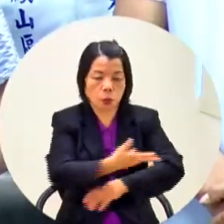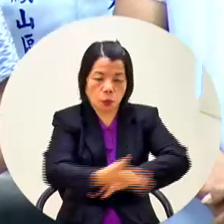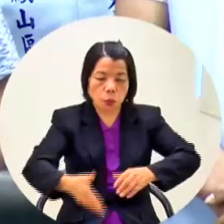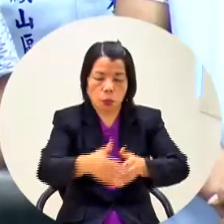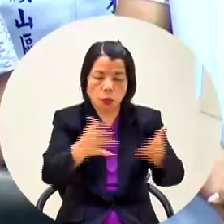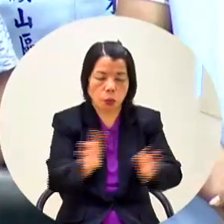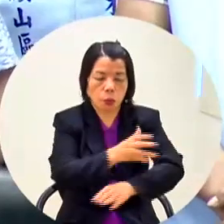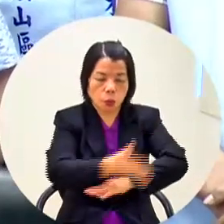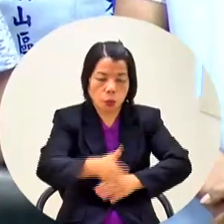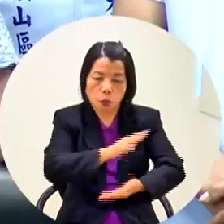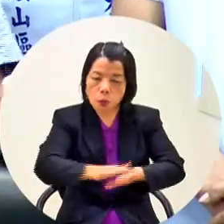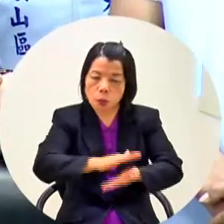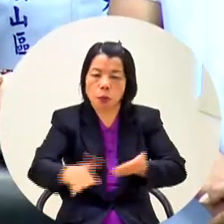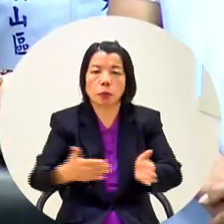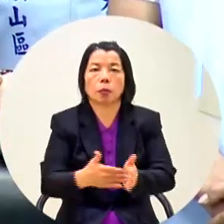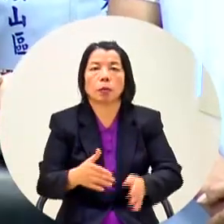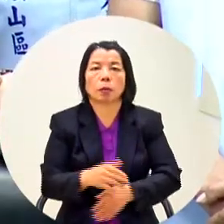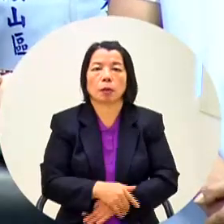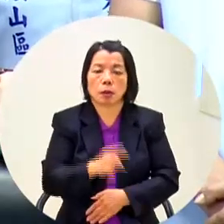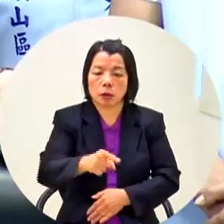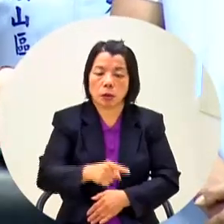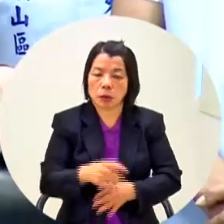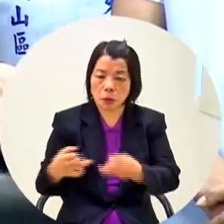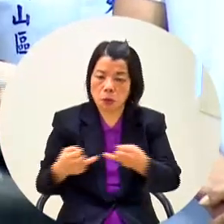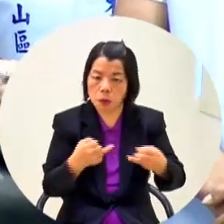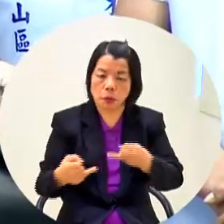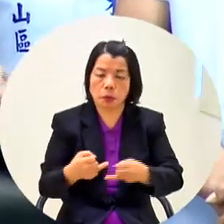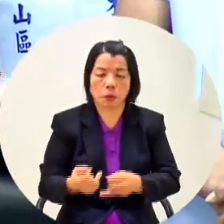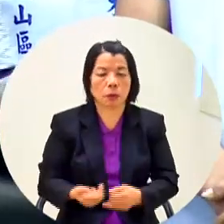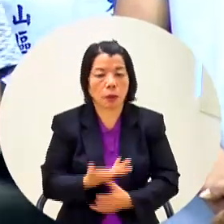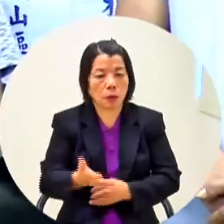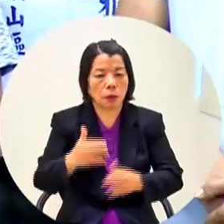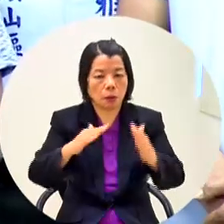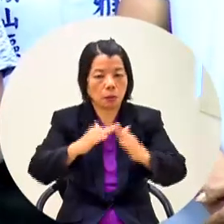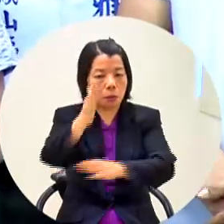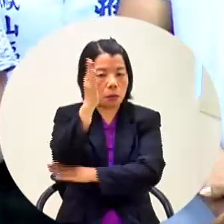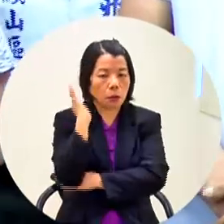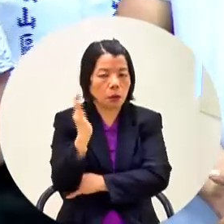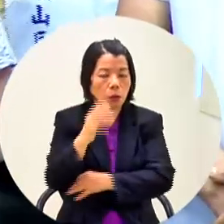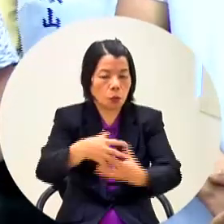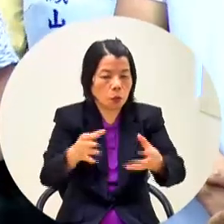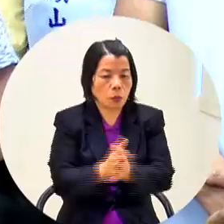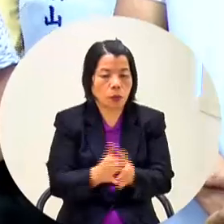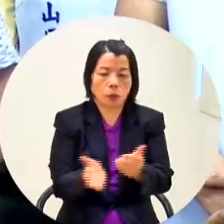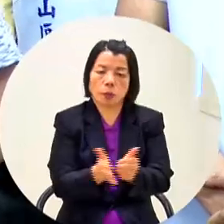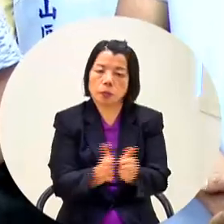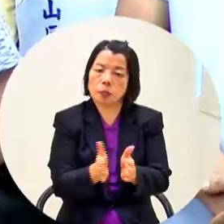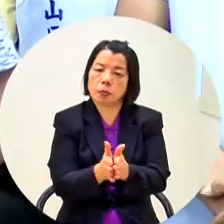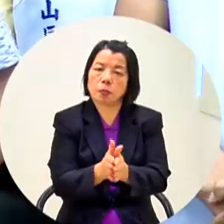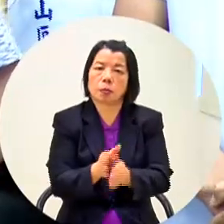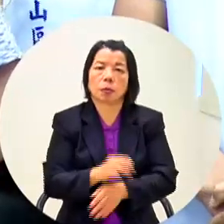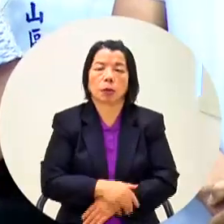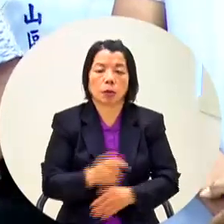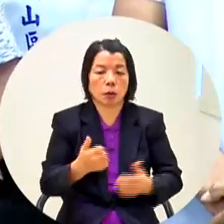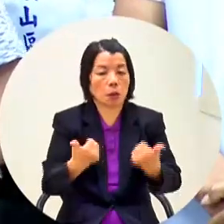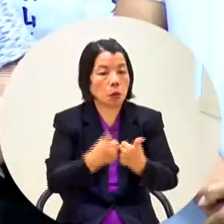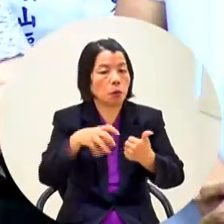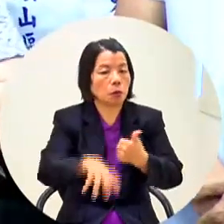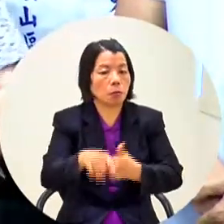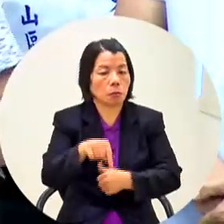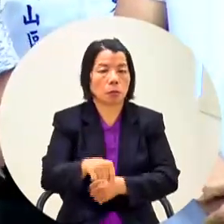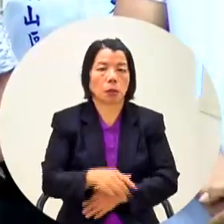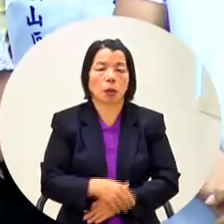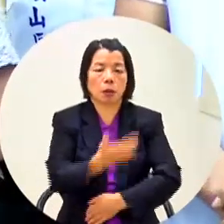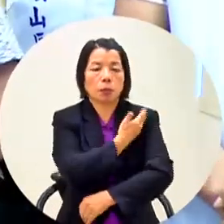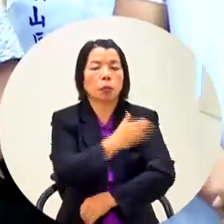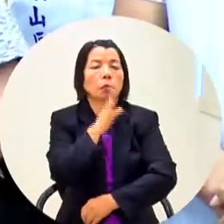现在这种效率是值得我们给那个市府团队鼓励啊、哦。啊，所以我刚刚底下议事厅内底，不管